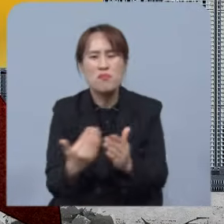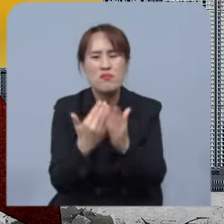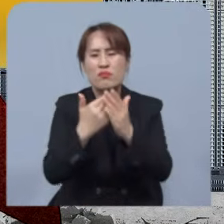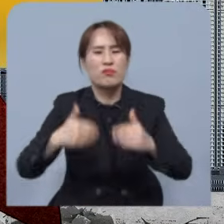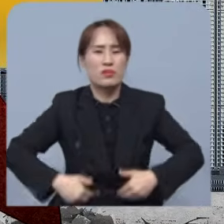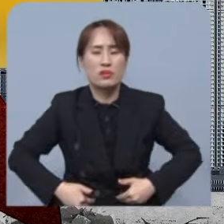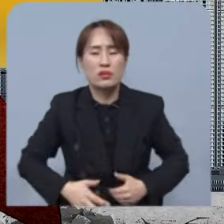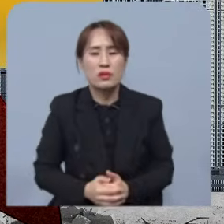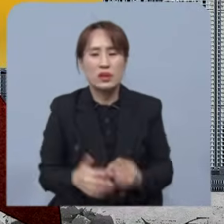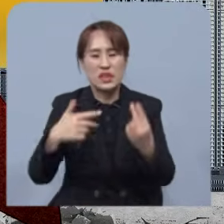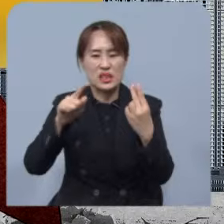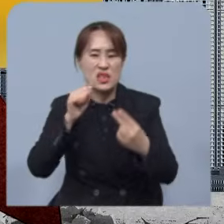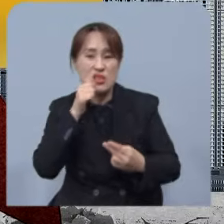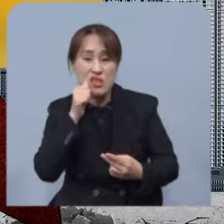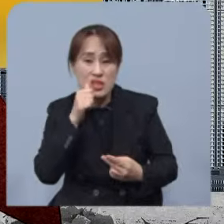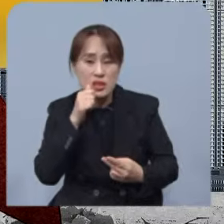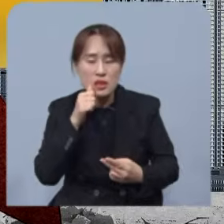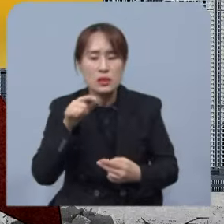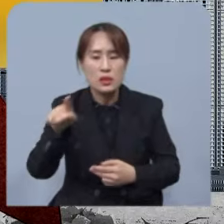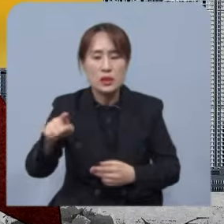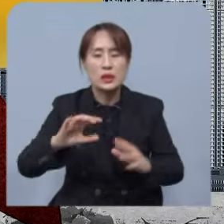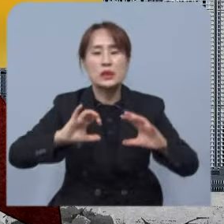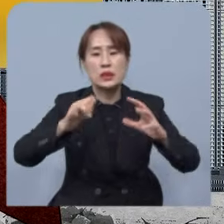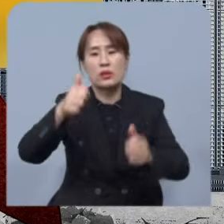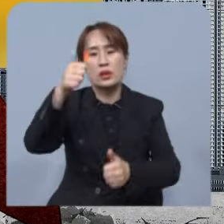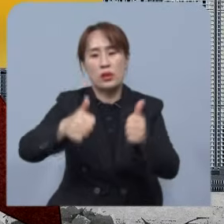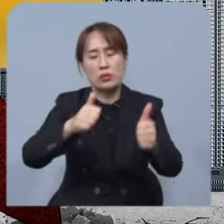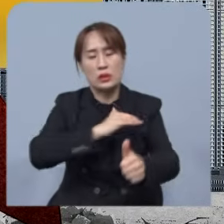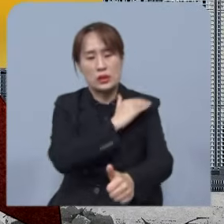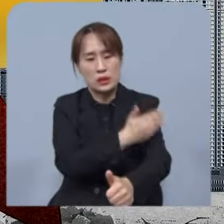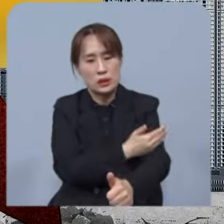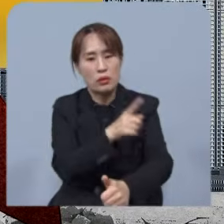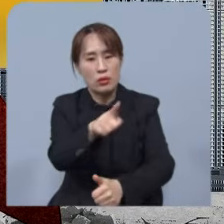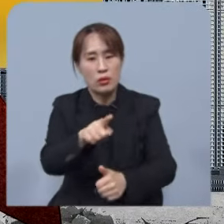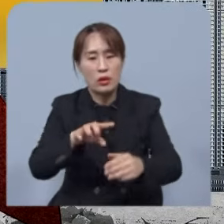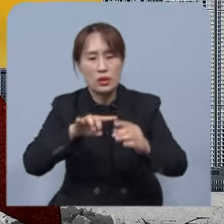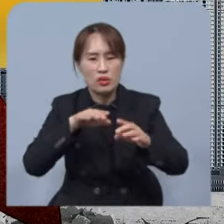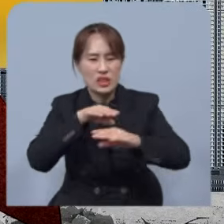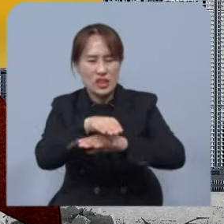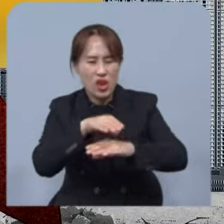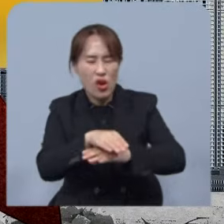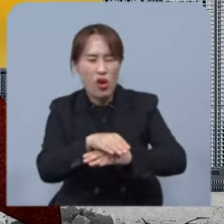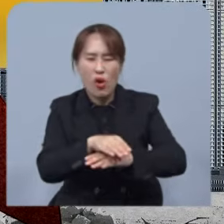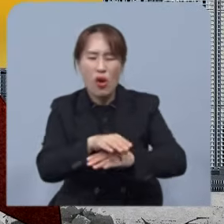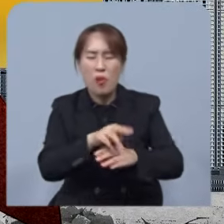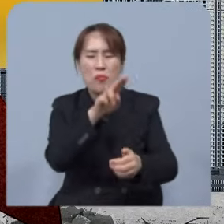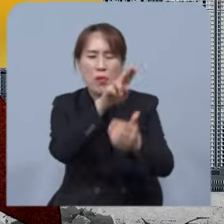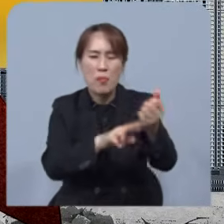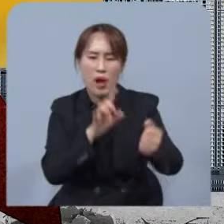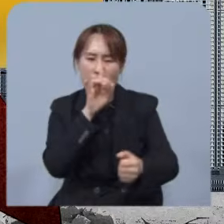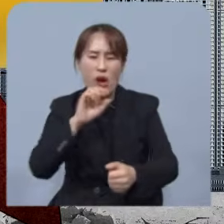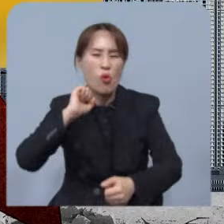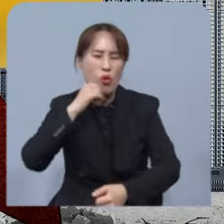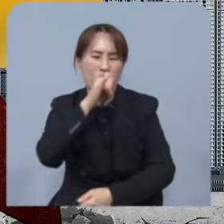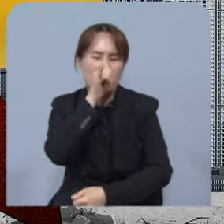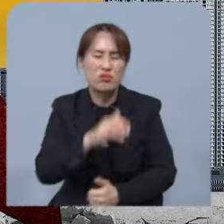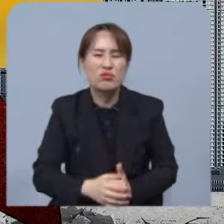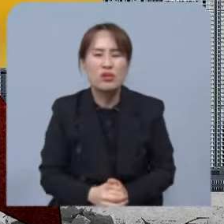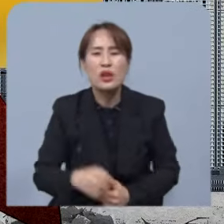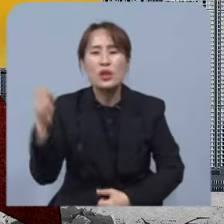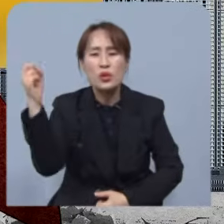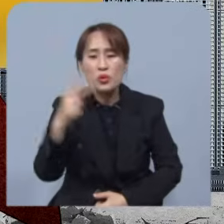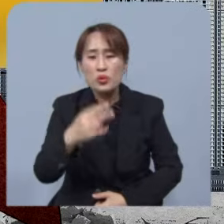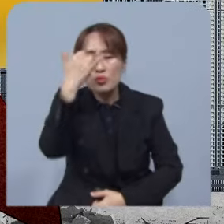있습니다. 2차 전지 같은 경우에도 글로벌 경제 여건과 전기차의 수요 정체 등으로 어려움을 겪고 있습니다.